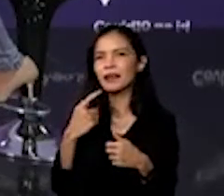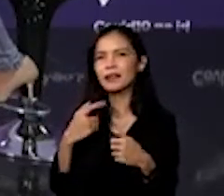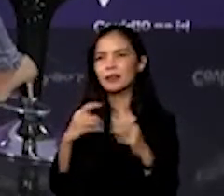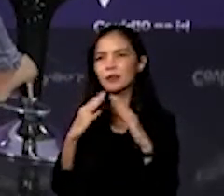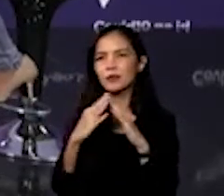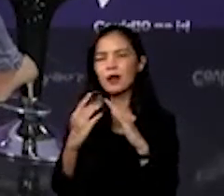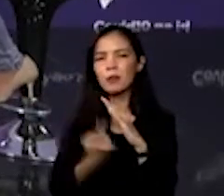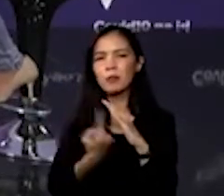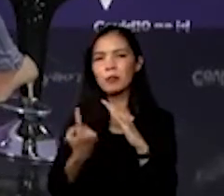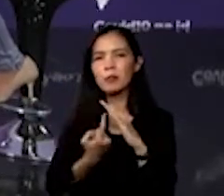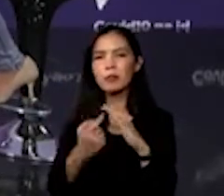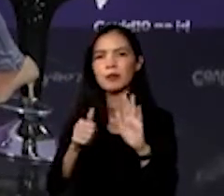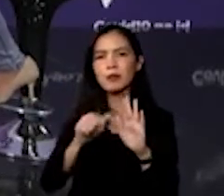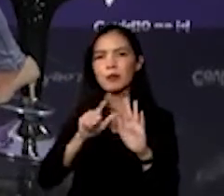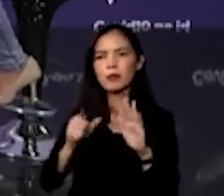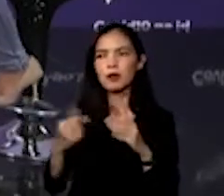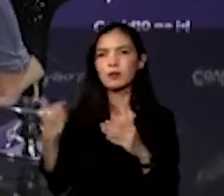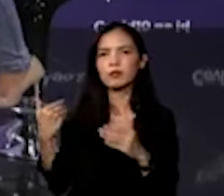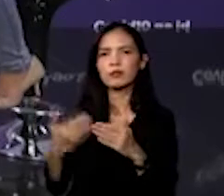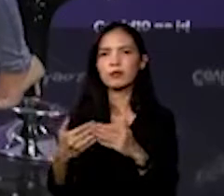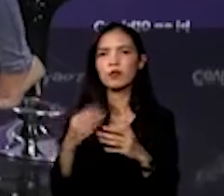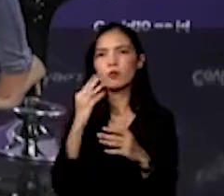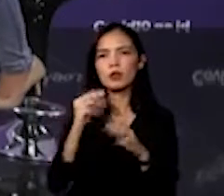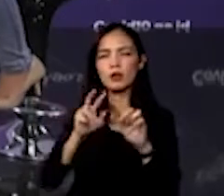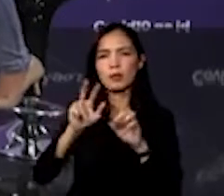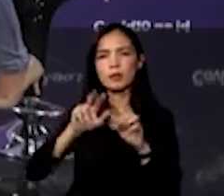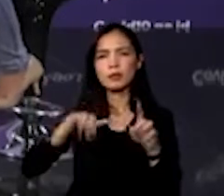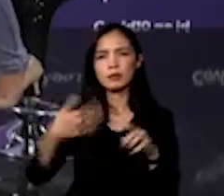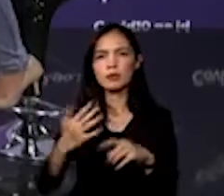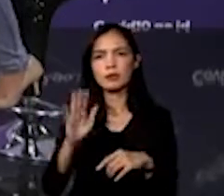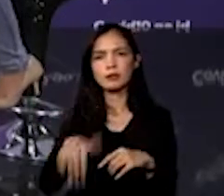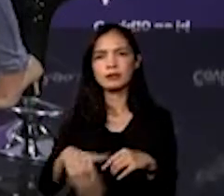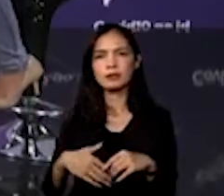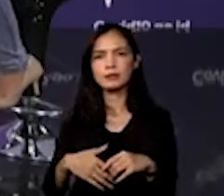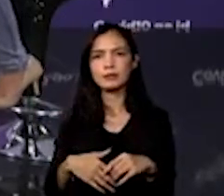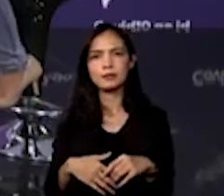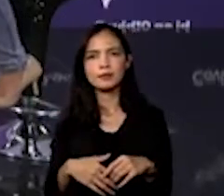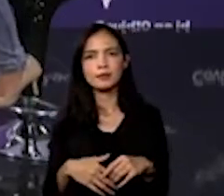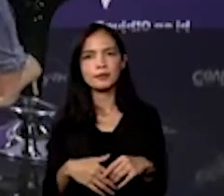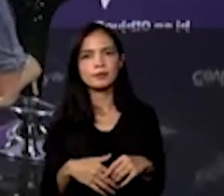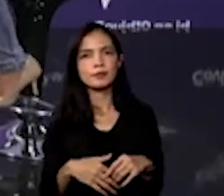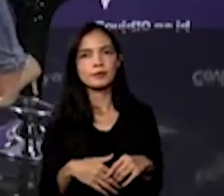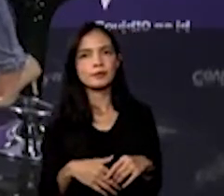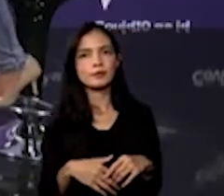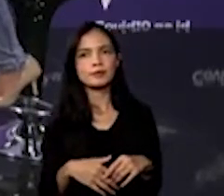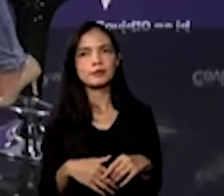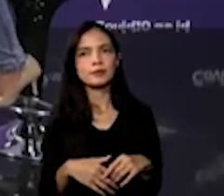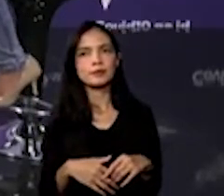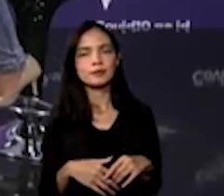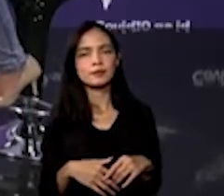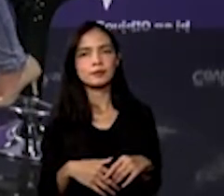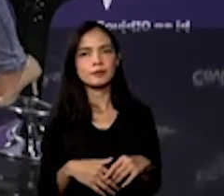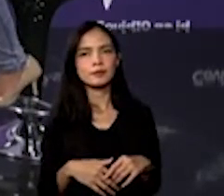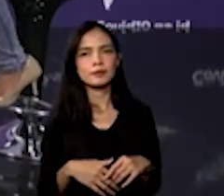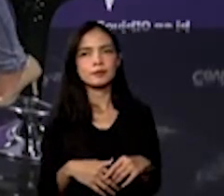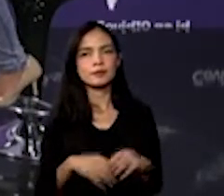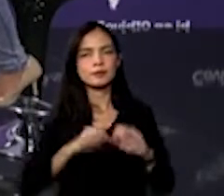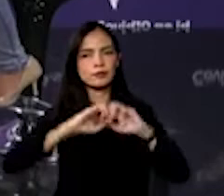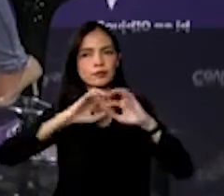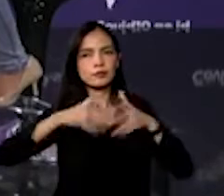pandemi ini 6 bulan padahal usianya masih 18 tahun loh pemirsa Iya saya selama pandemi ini sih